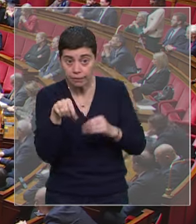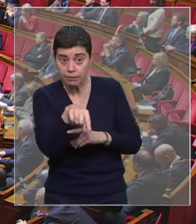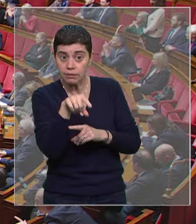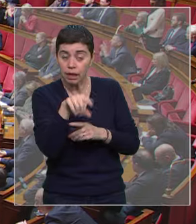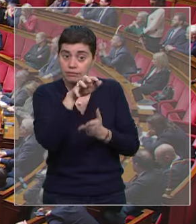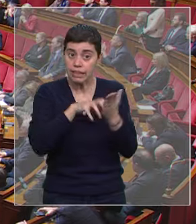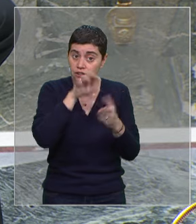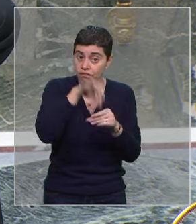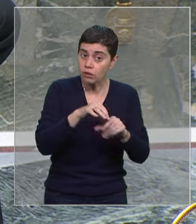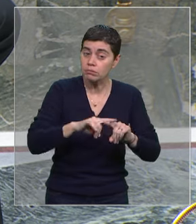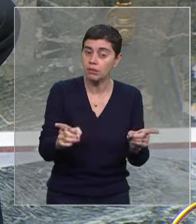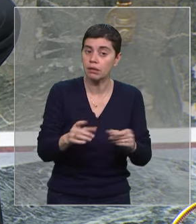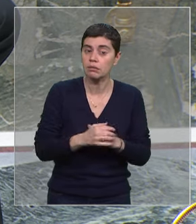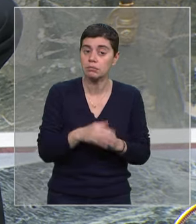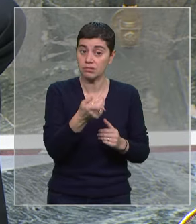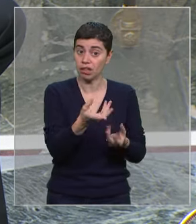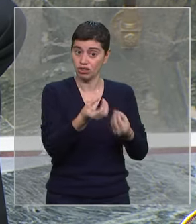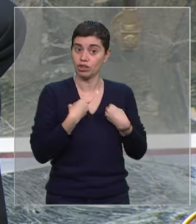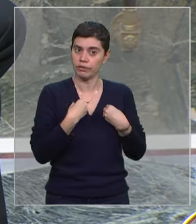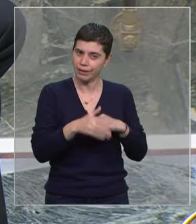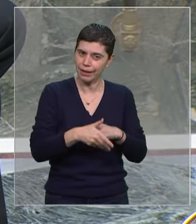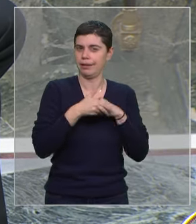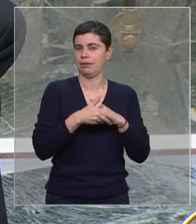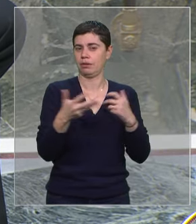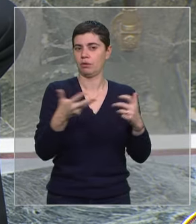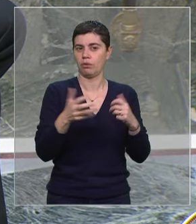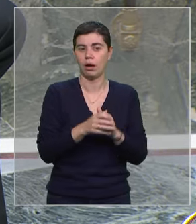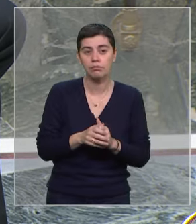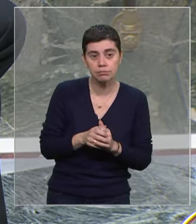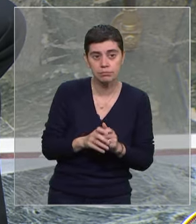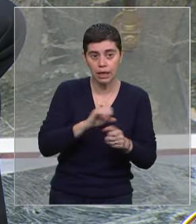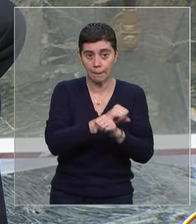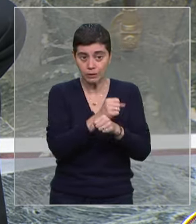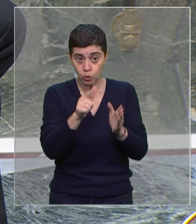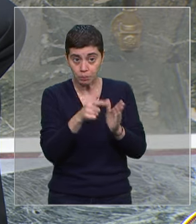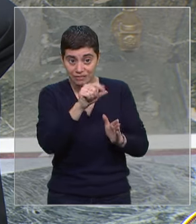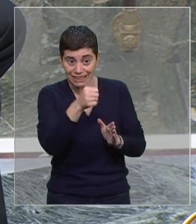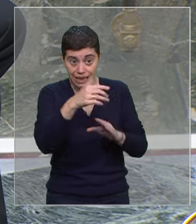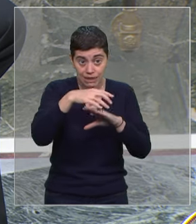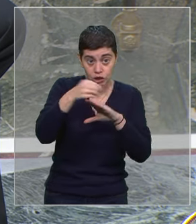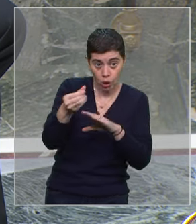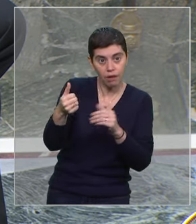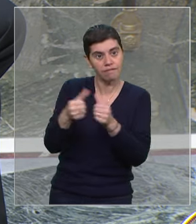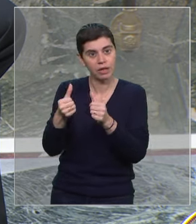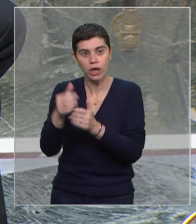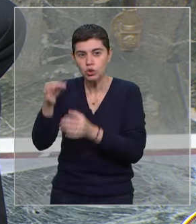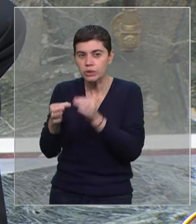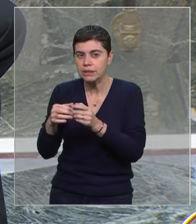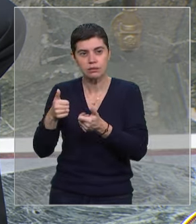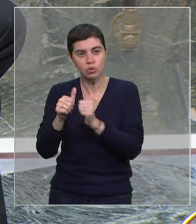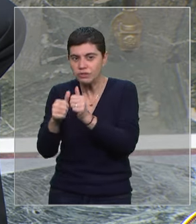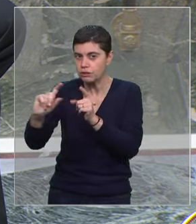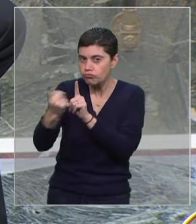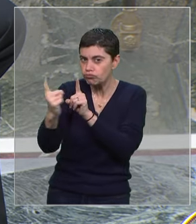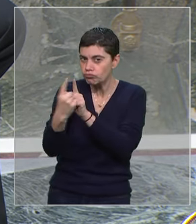texte qui nous aurait permis sans doute, pour les personnes qui concernent les sorties de prison après 2021, d'être dans le suivi judiciaire et suivre cette